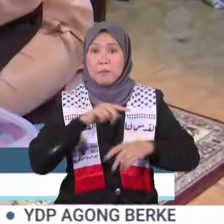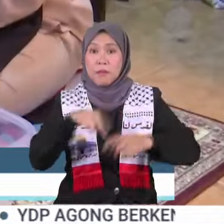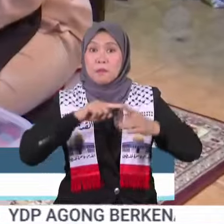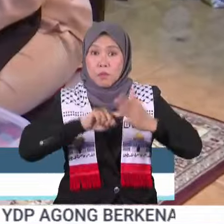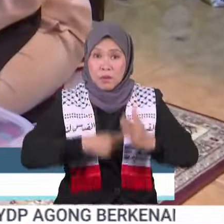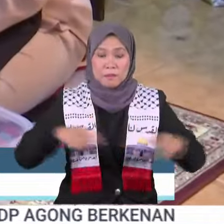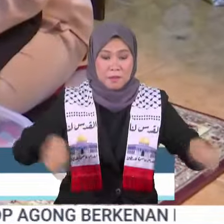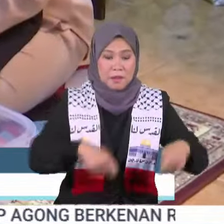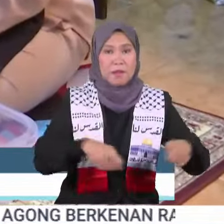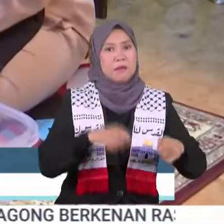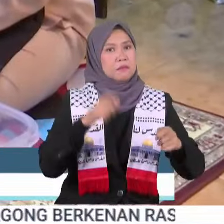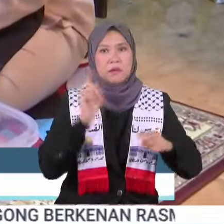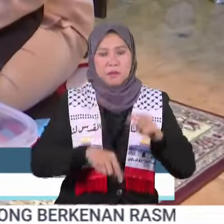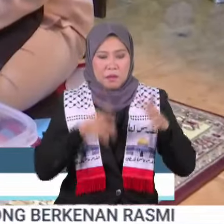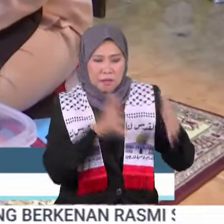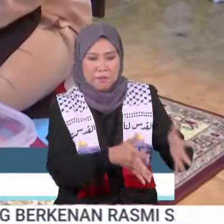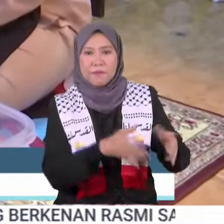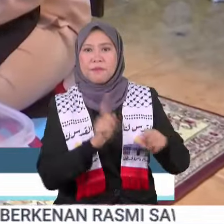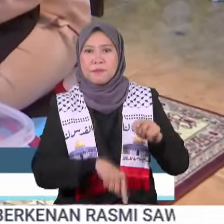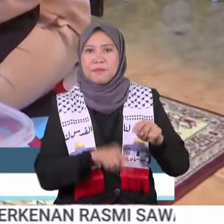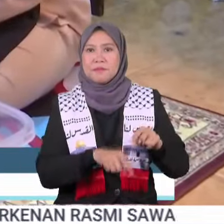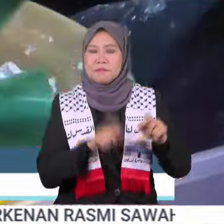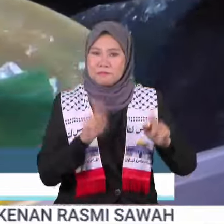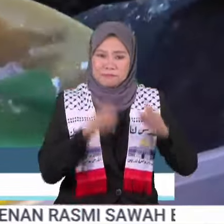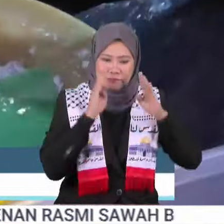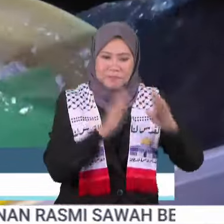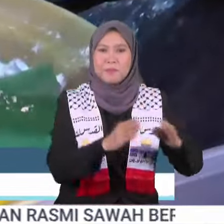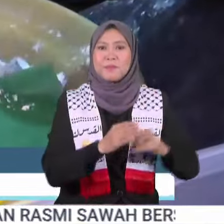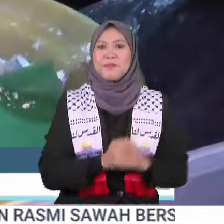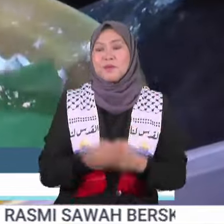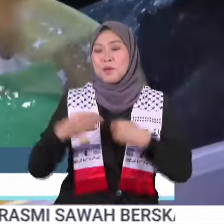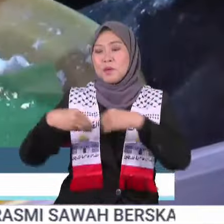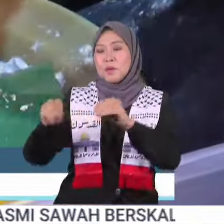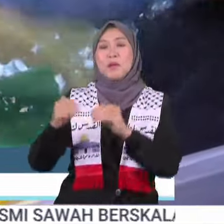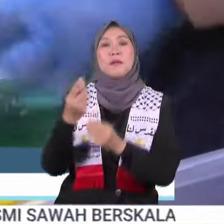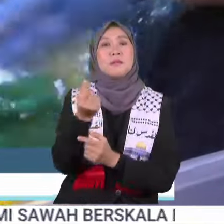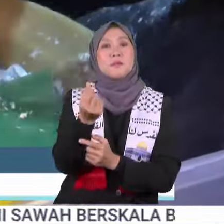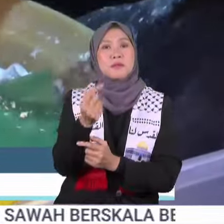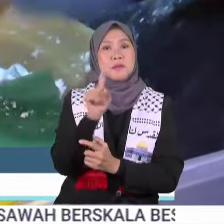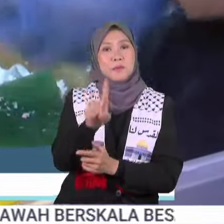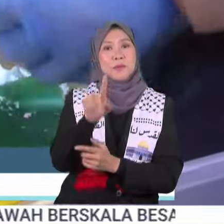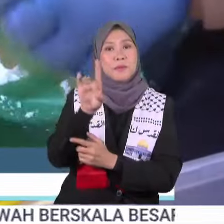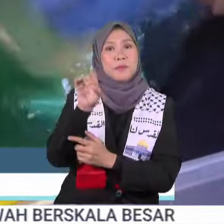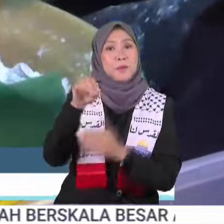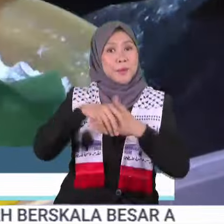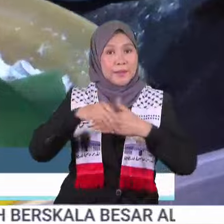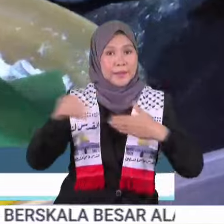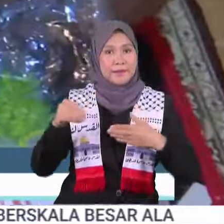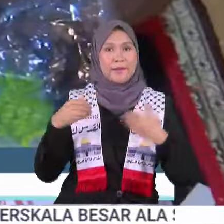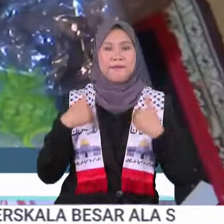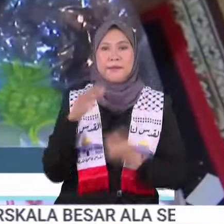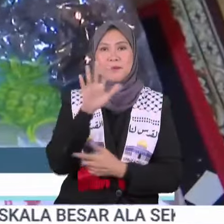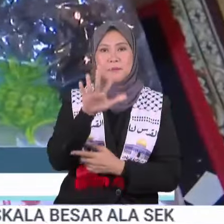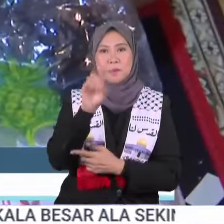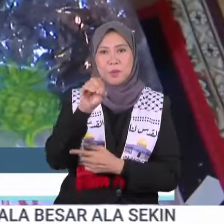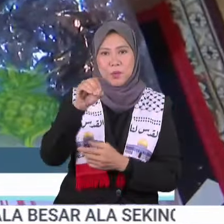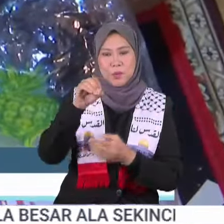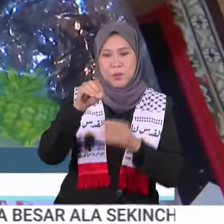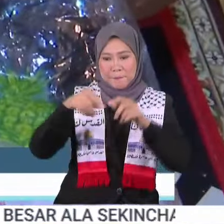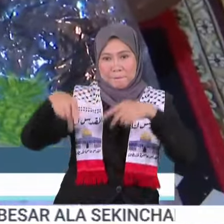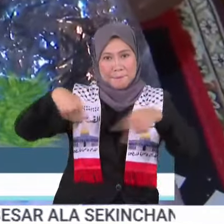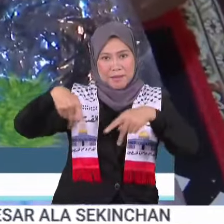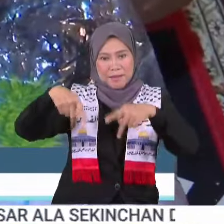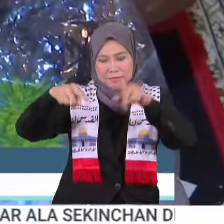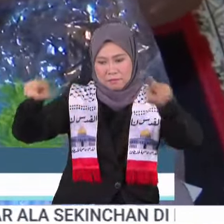rozia berkata coklat nissel yang dijual dengan harga rm180 untuk 50 paket itu